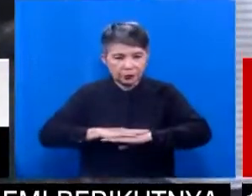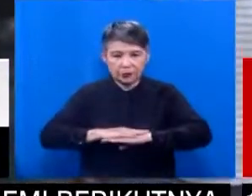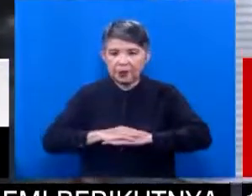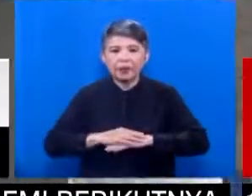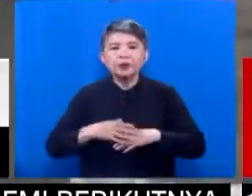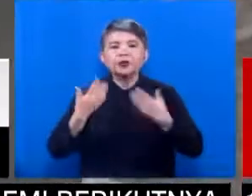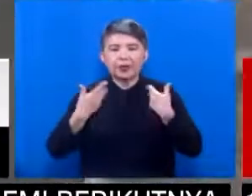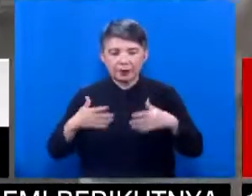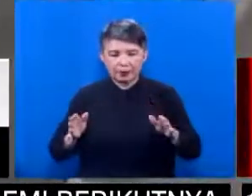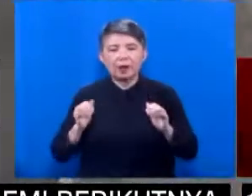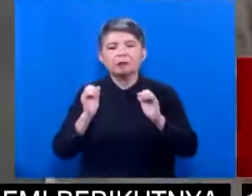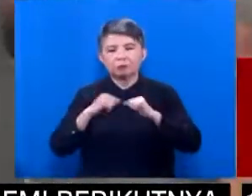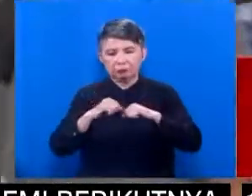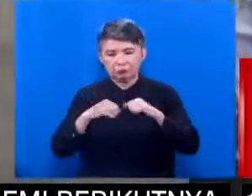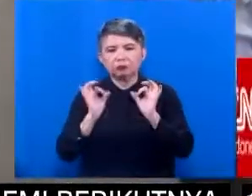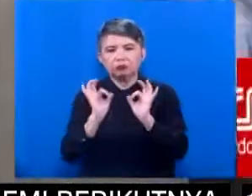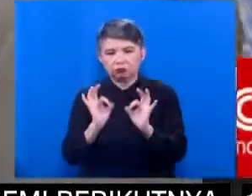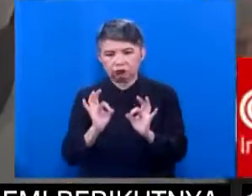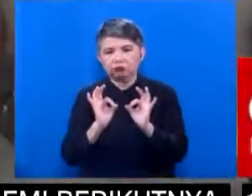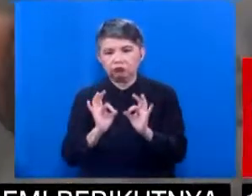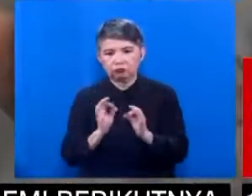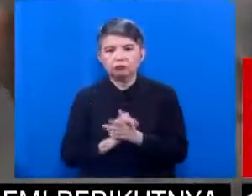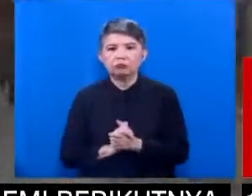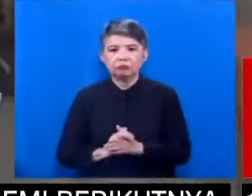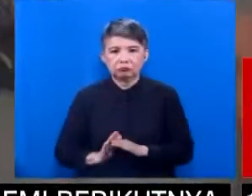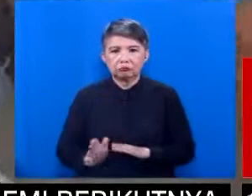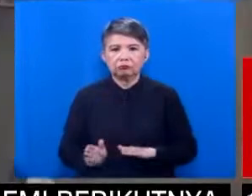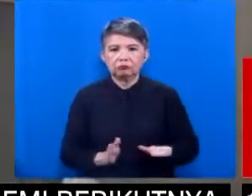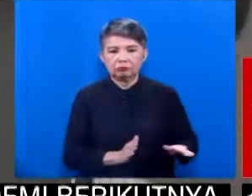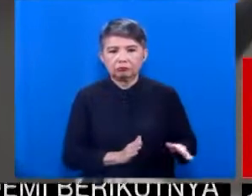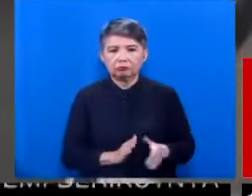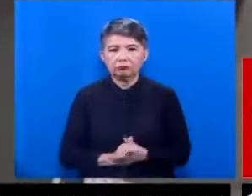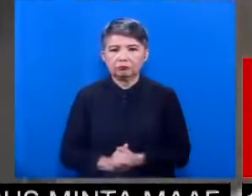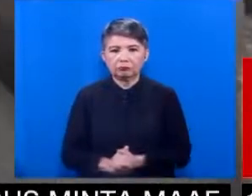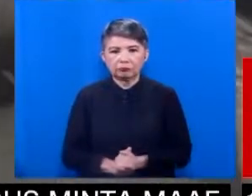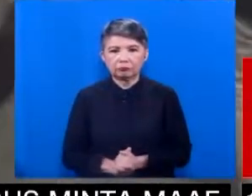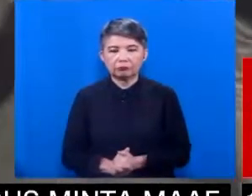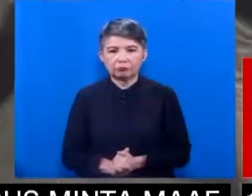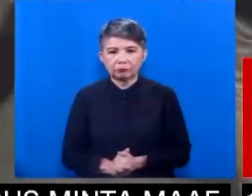lagi memperpanjang masalah tersebut. Indra Winardi, Kudus, Jawa Tengah.